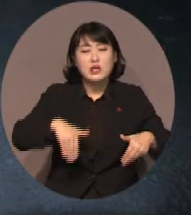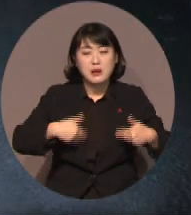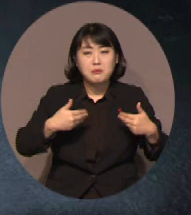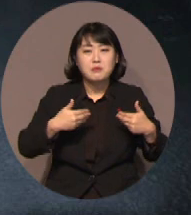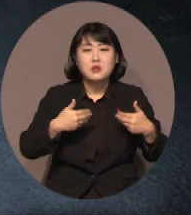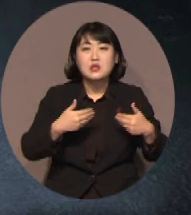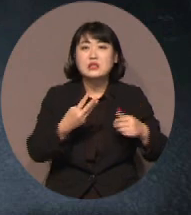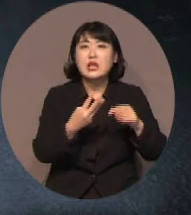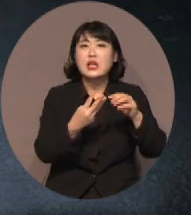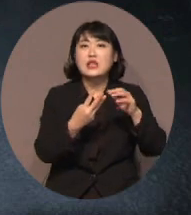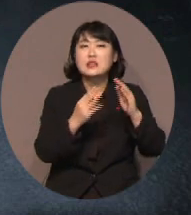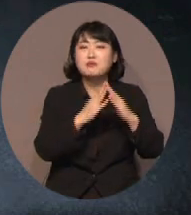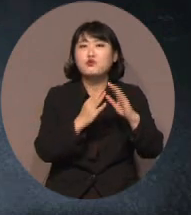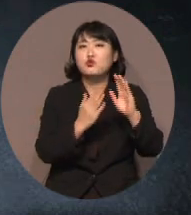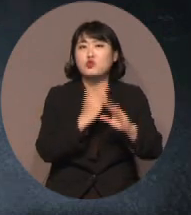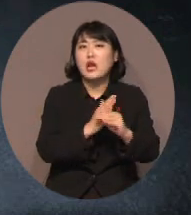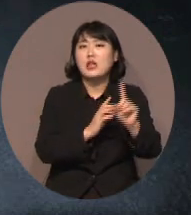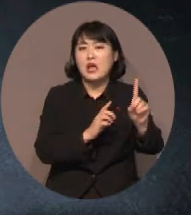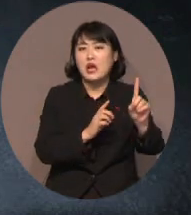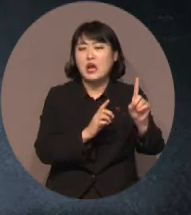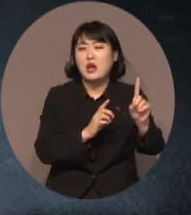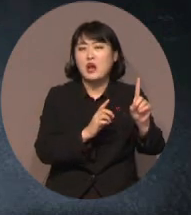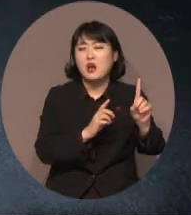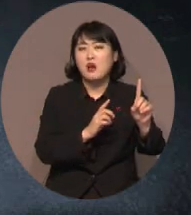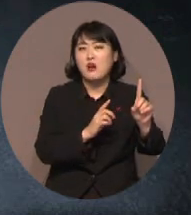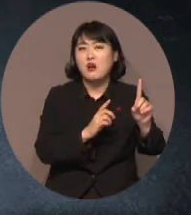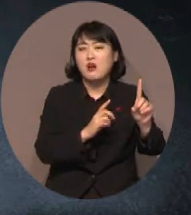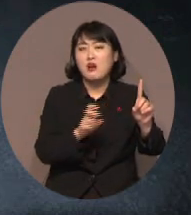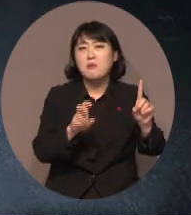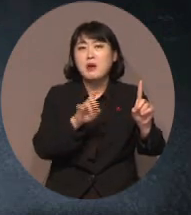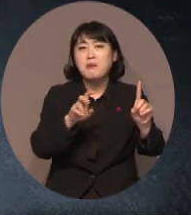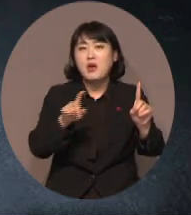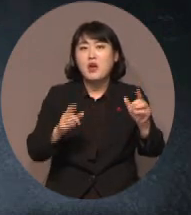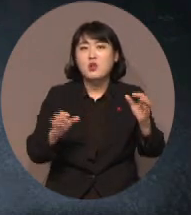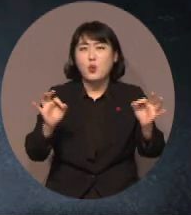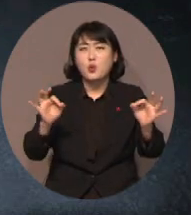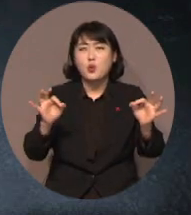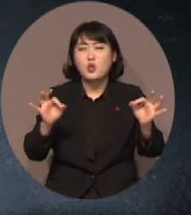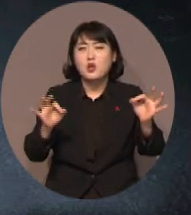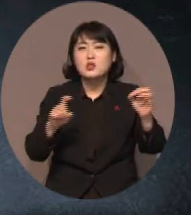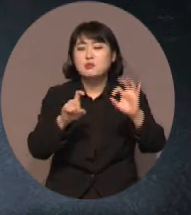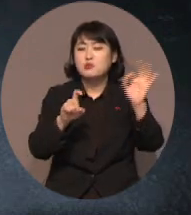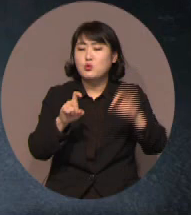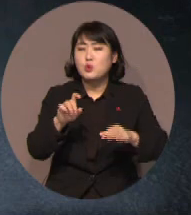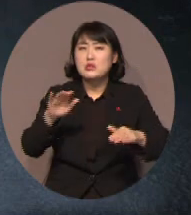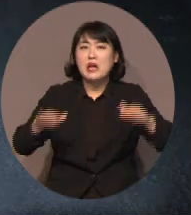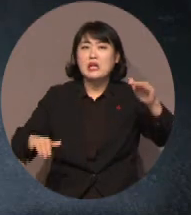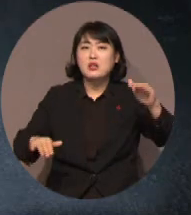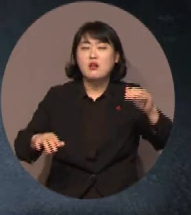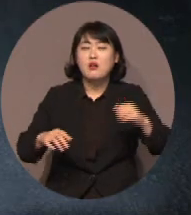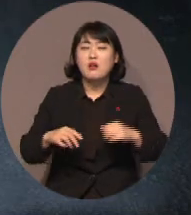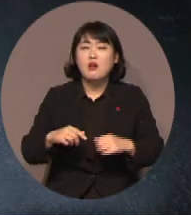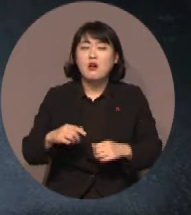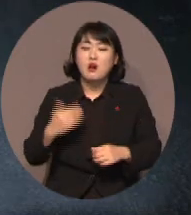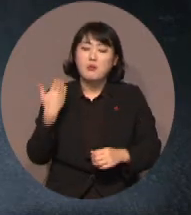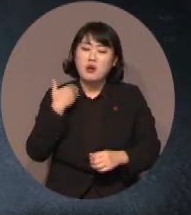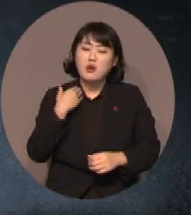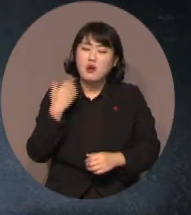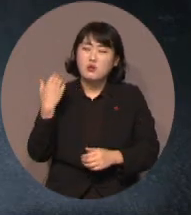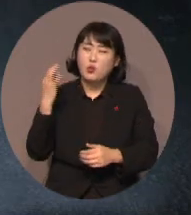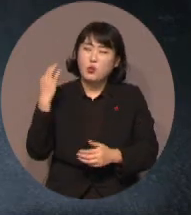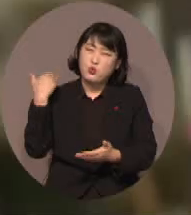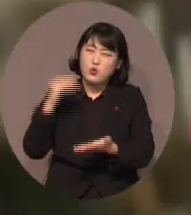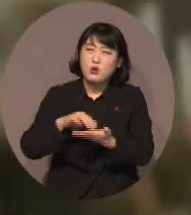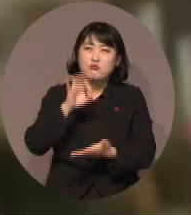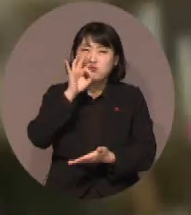충남은 새집 가운데 한 집골로 전세가격이 매매가격보다 10% 이상 높은 깡통전세가 될 것으로 예측했습니다